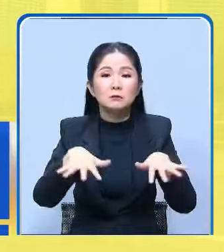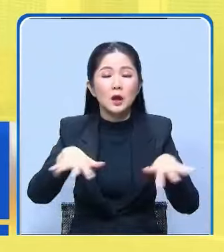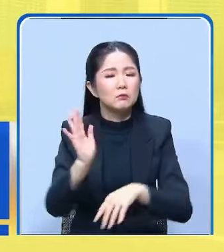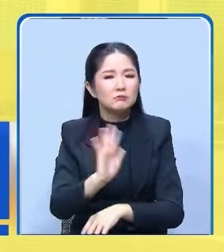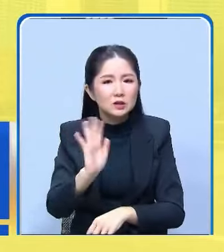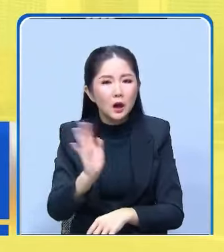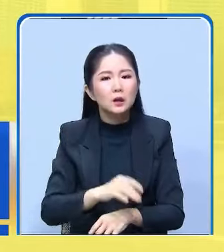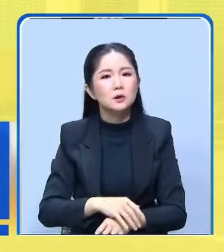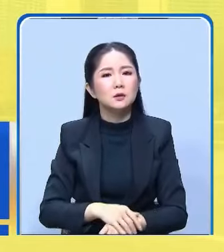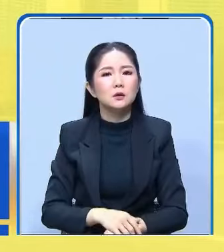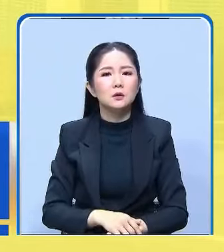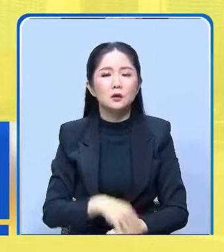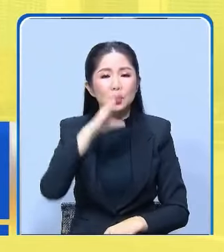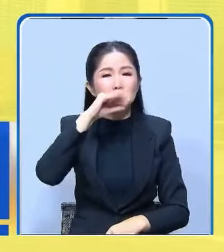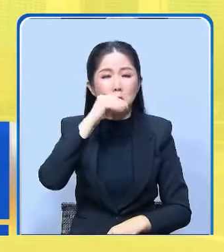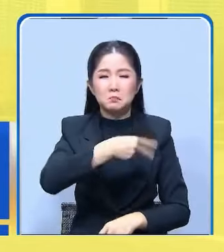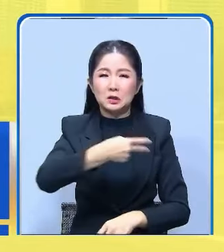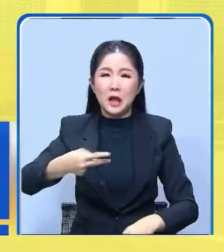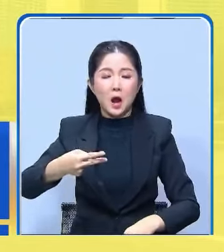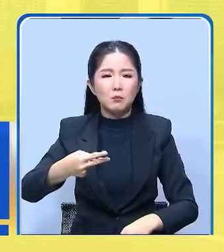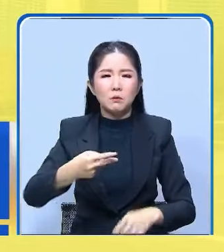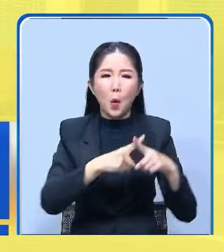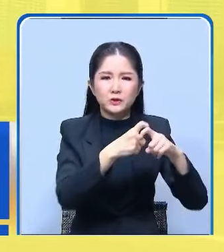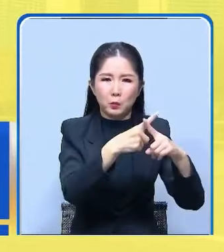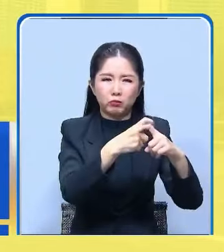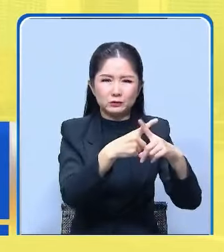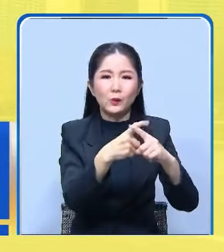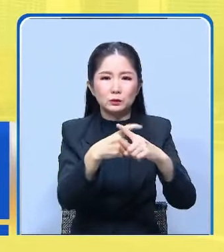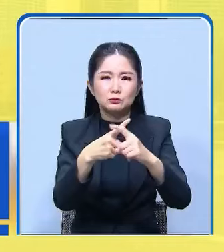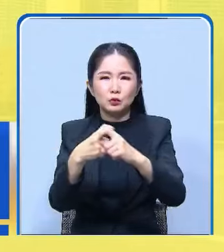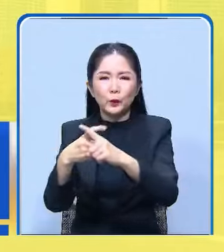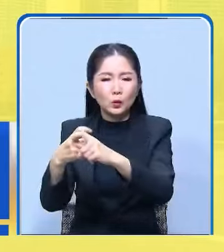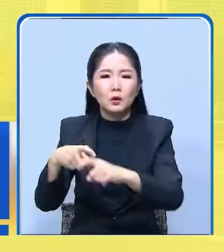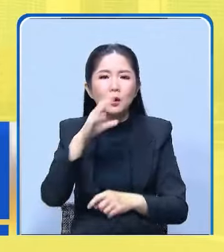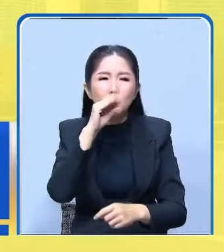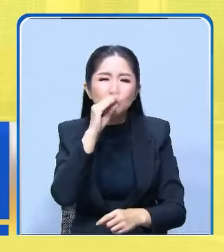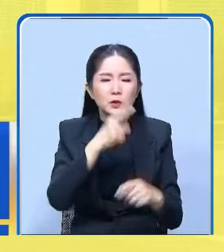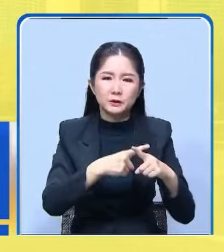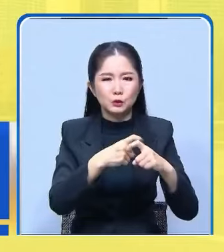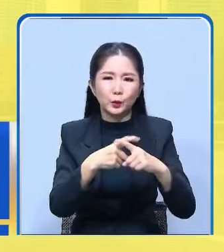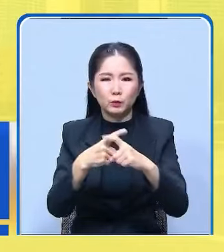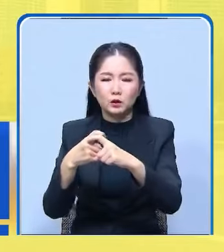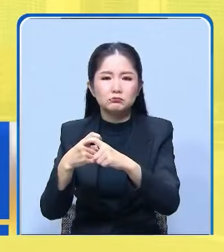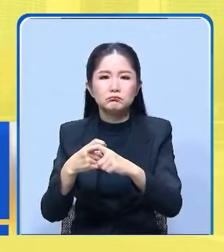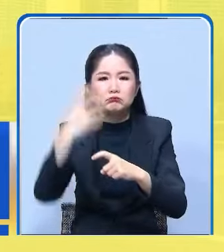ก็ตัวโชมาที่กระถาแล้วจะว่าเธอจะละชุกมาที่ตะบะที่จะละดีจะว่าเลิกสิโดละ